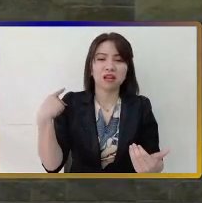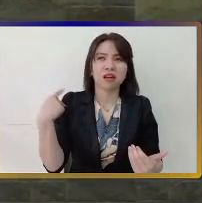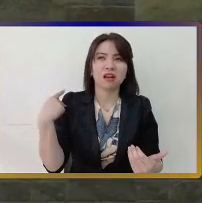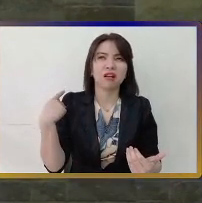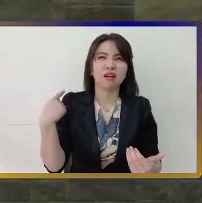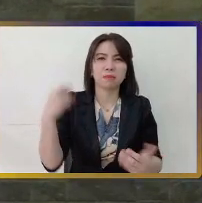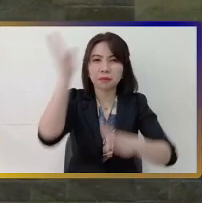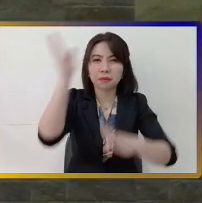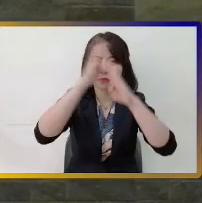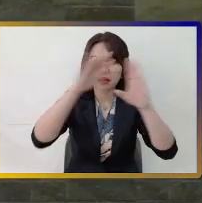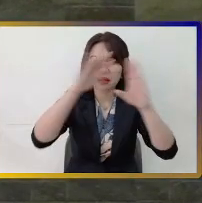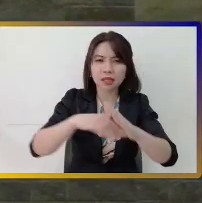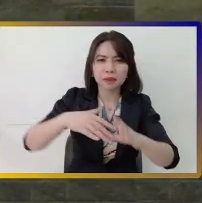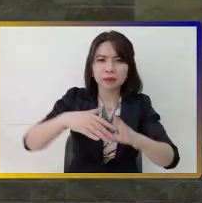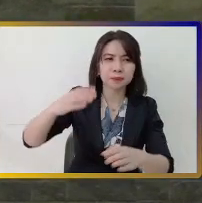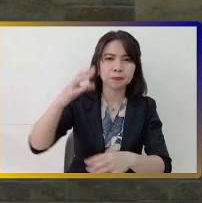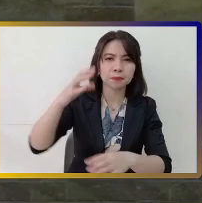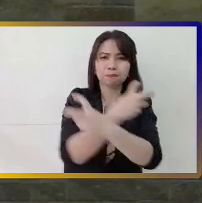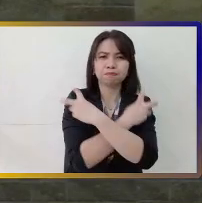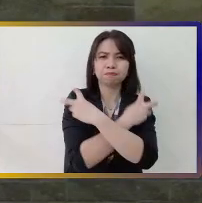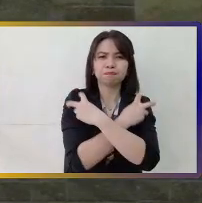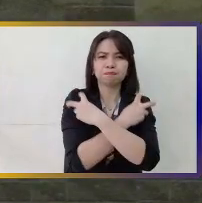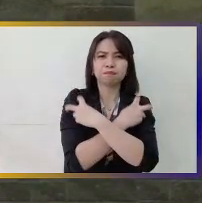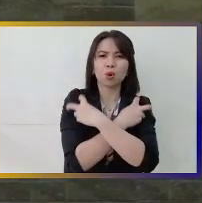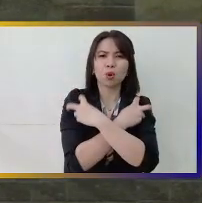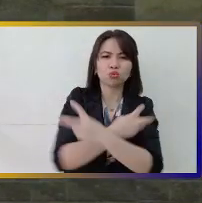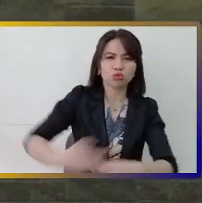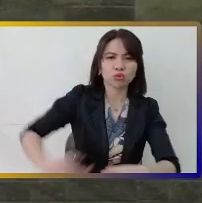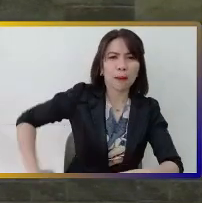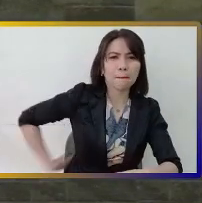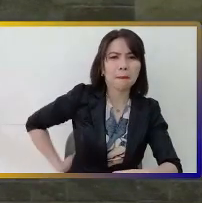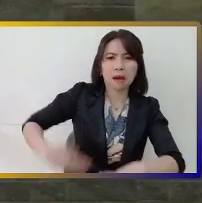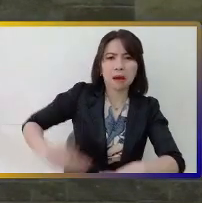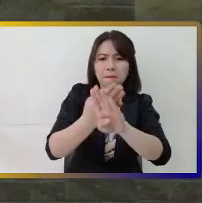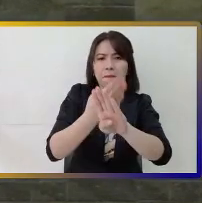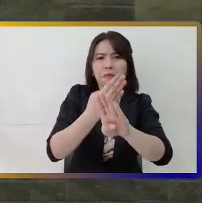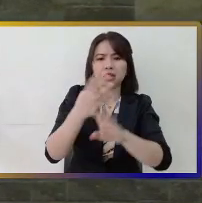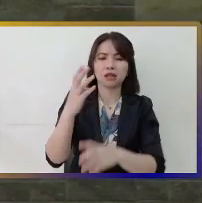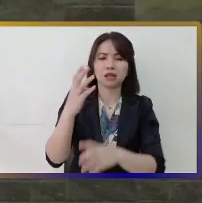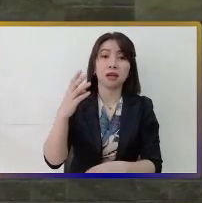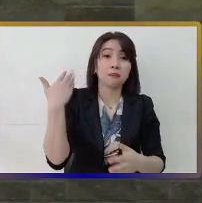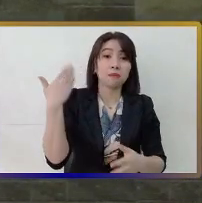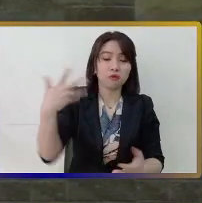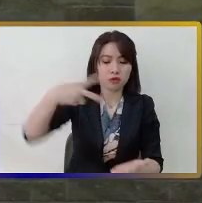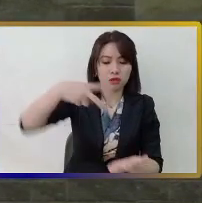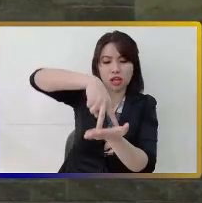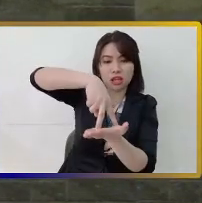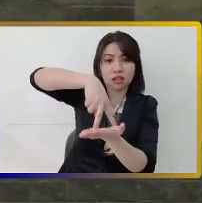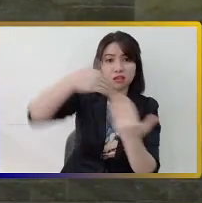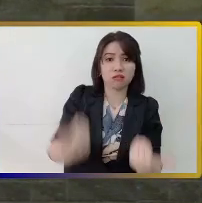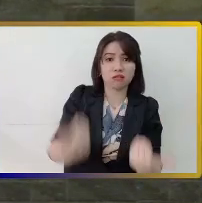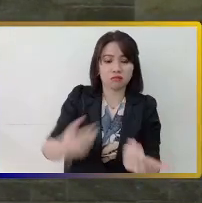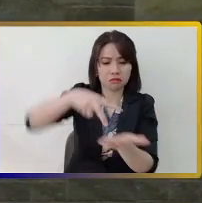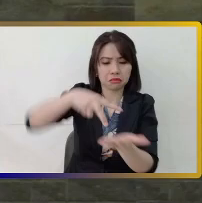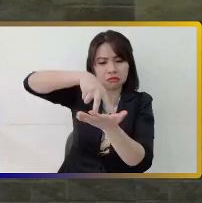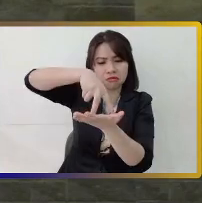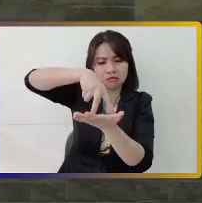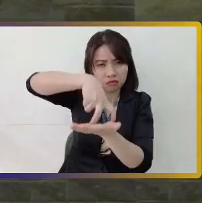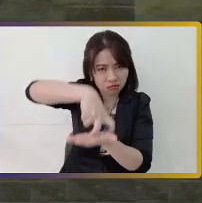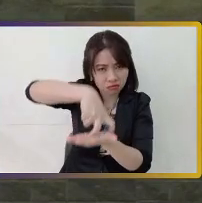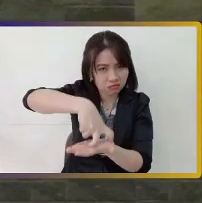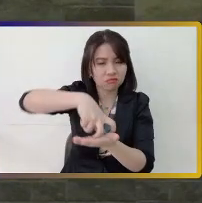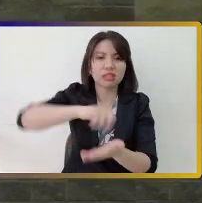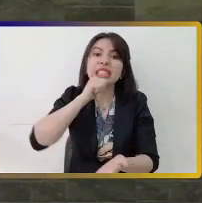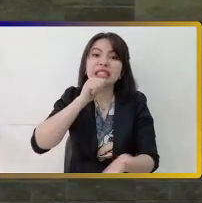Merong curvature na tinatawag, curvature. Okay? Now, na ang tawag sa iba, kung tawagin ito sa medical term, mga kapatid,